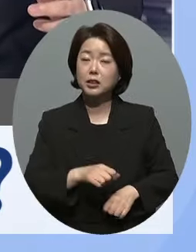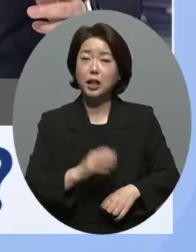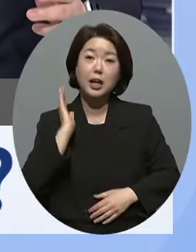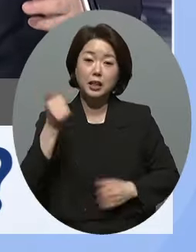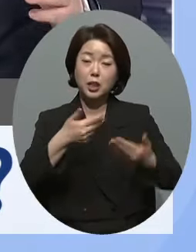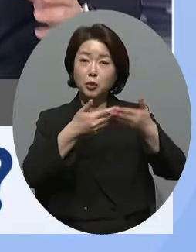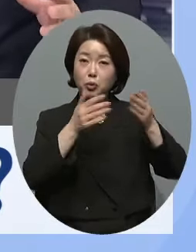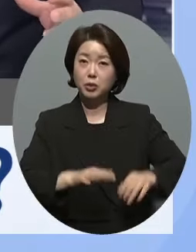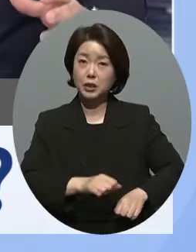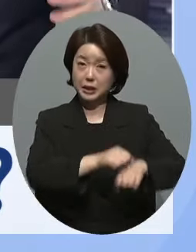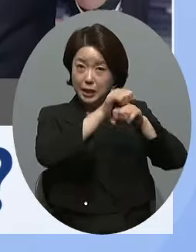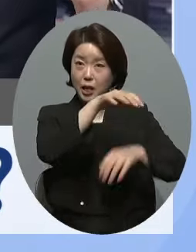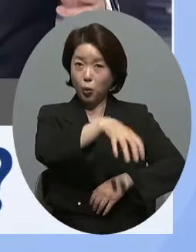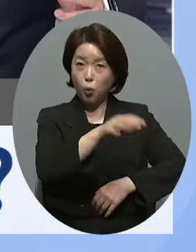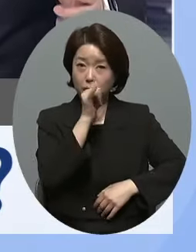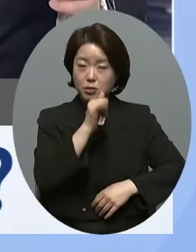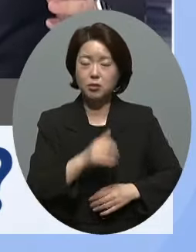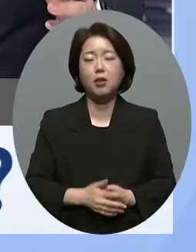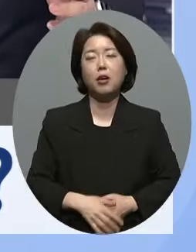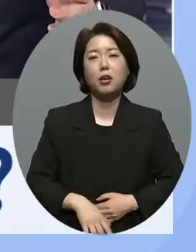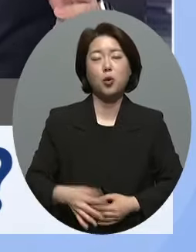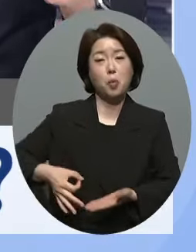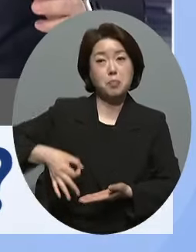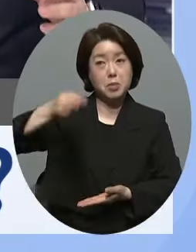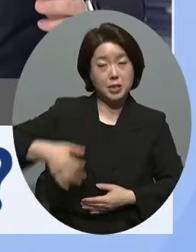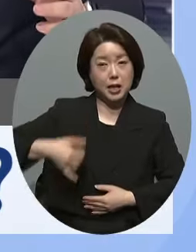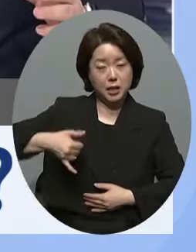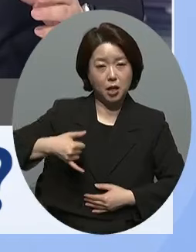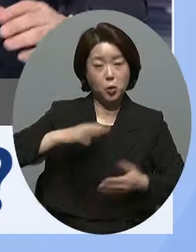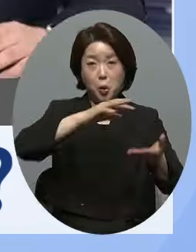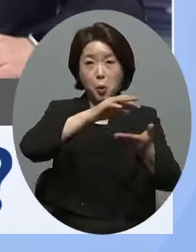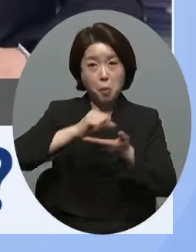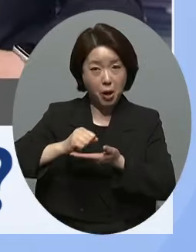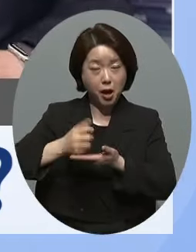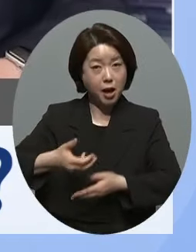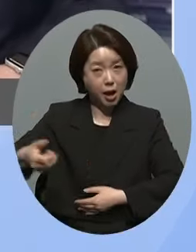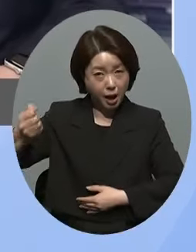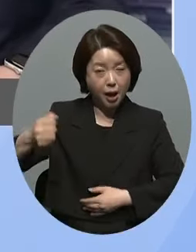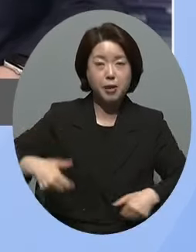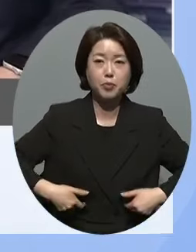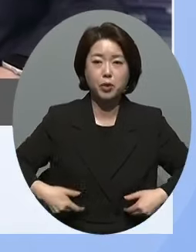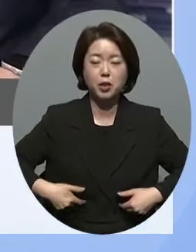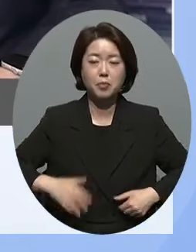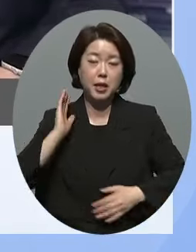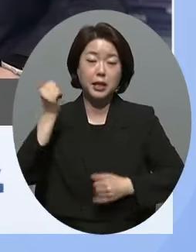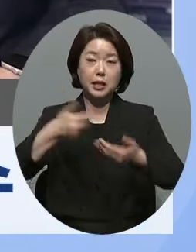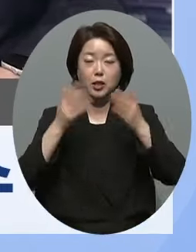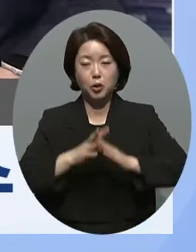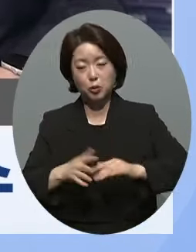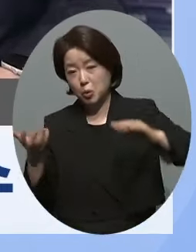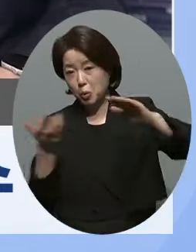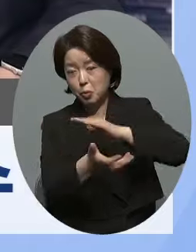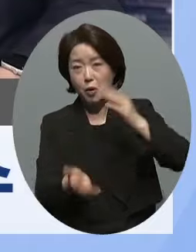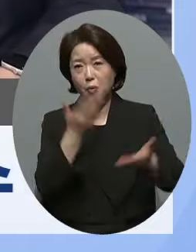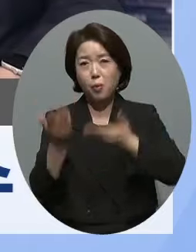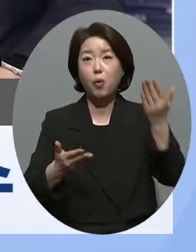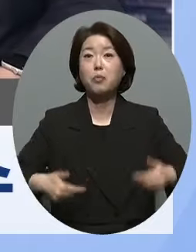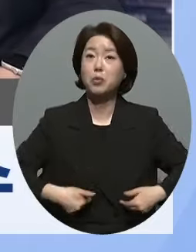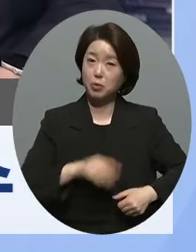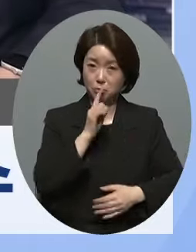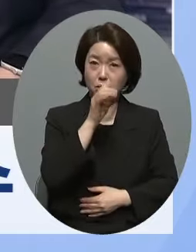아니겠습니까 그렇기 때문에이 명품 가방이 확보가 필요하다면 대통령실 압색도 좀 필요하다는 의견들이 있거든요 그래서